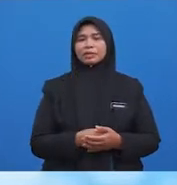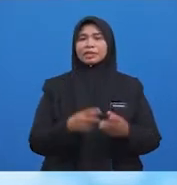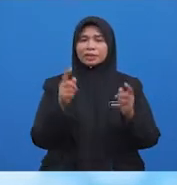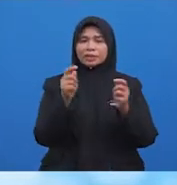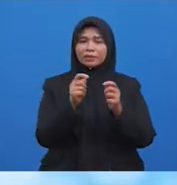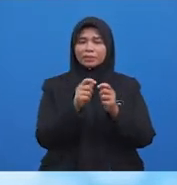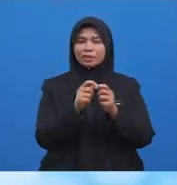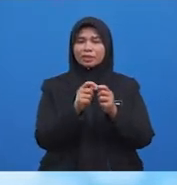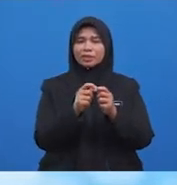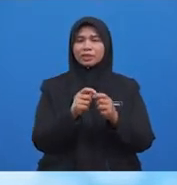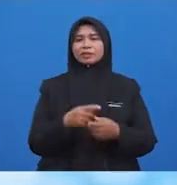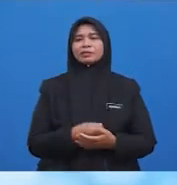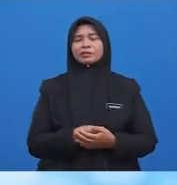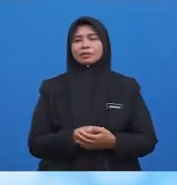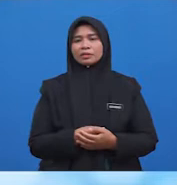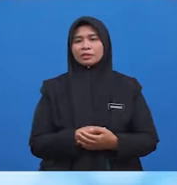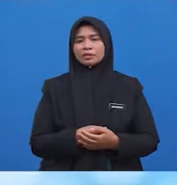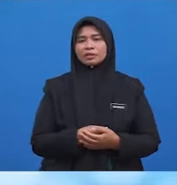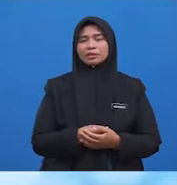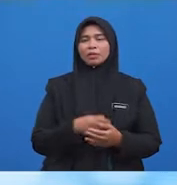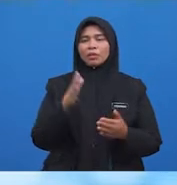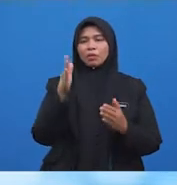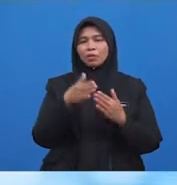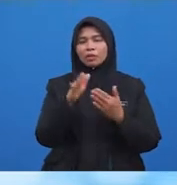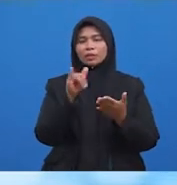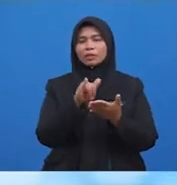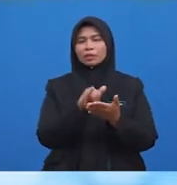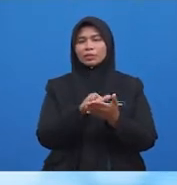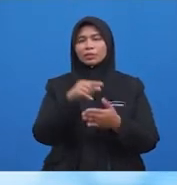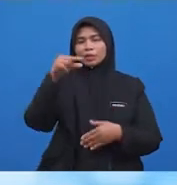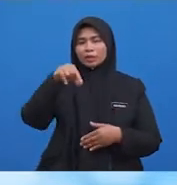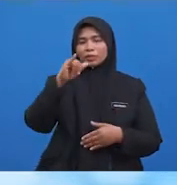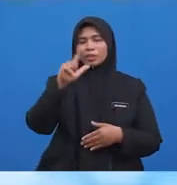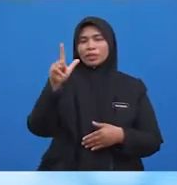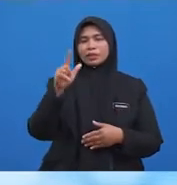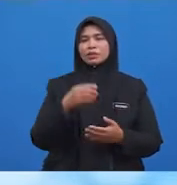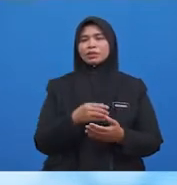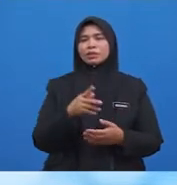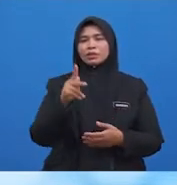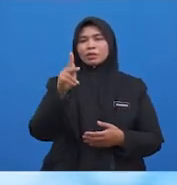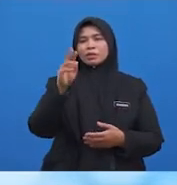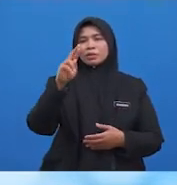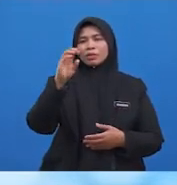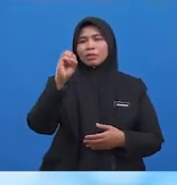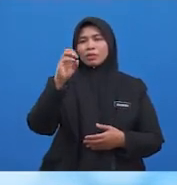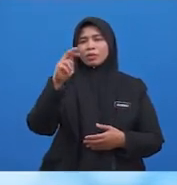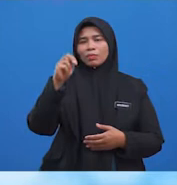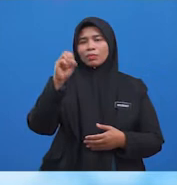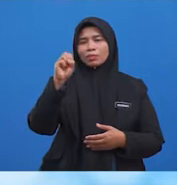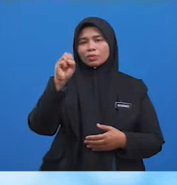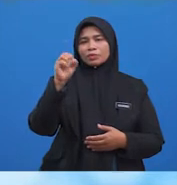seperti kromosfer Al oleh itu hiu ialah kromosfer